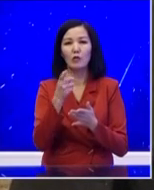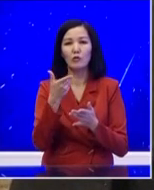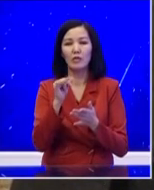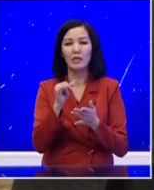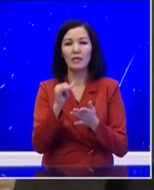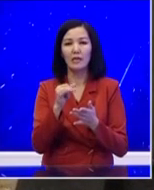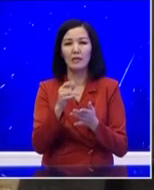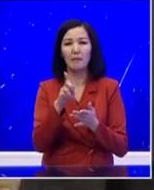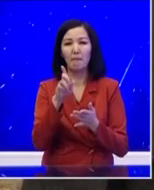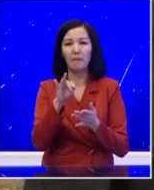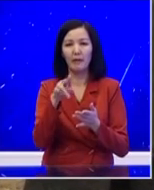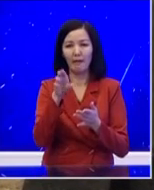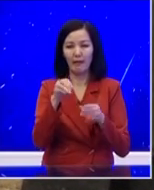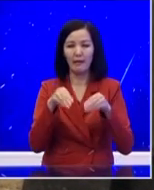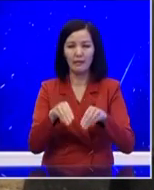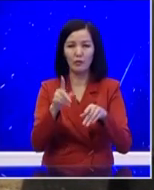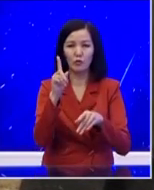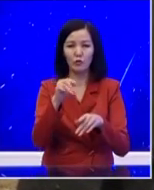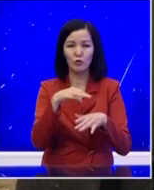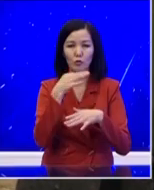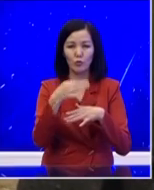жаздық бидай, 100 гектар күздік,